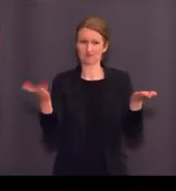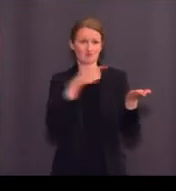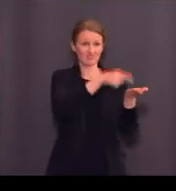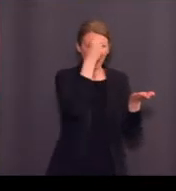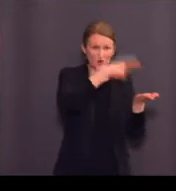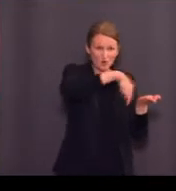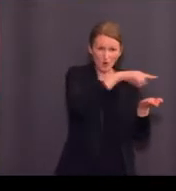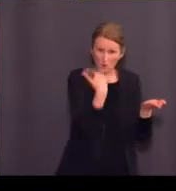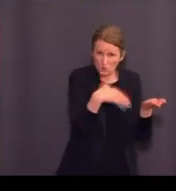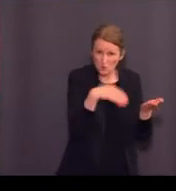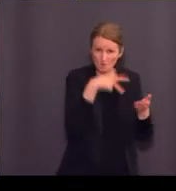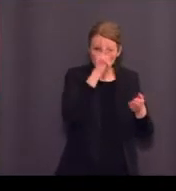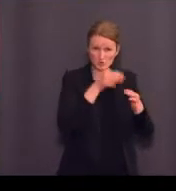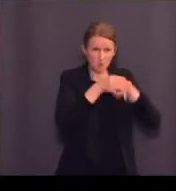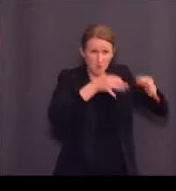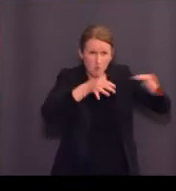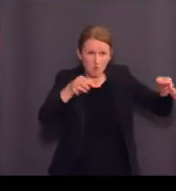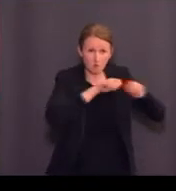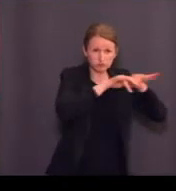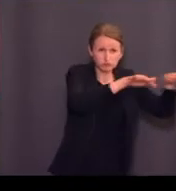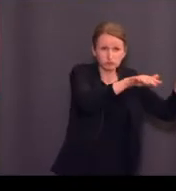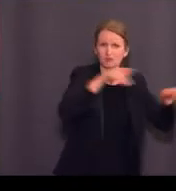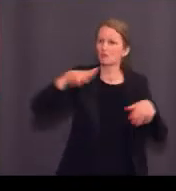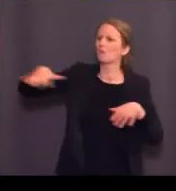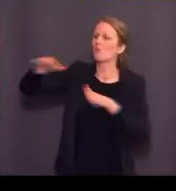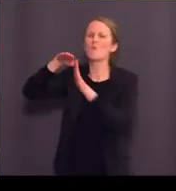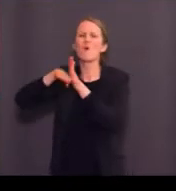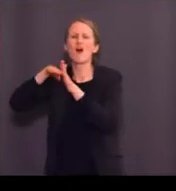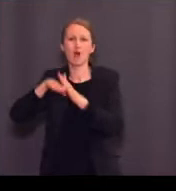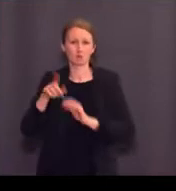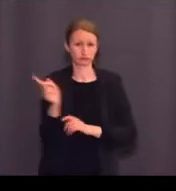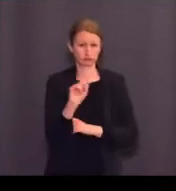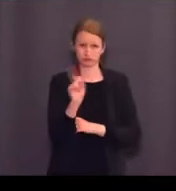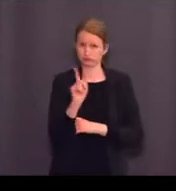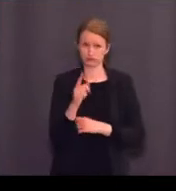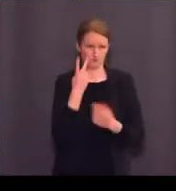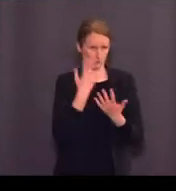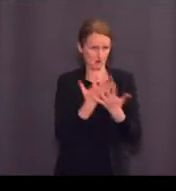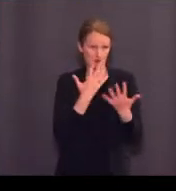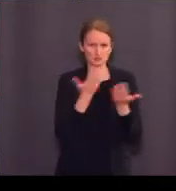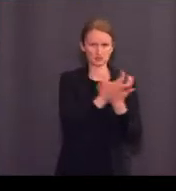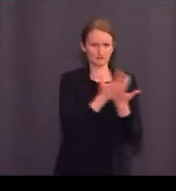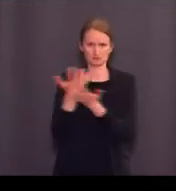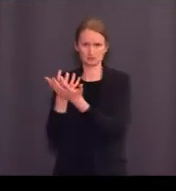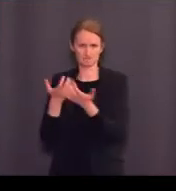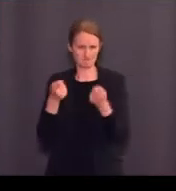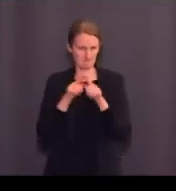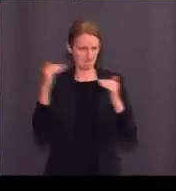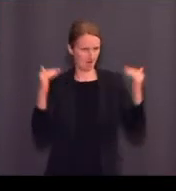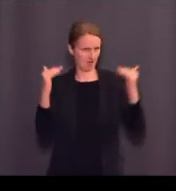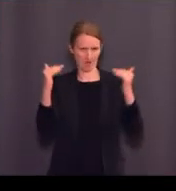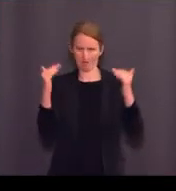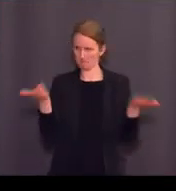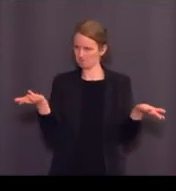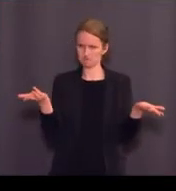auparavant, mais ceci semble confirmer qu'elles sont plutôt un miroir de ce qui se passe dans la société en général, plus